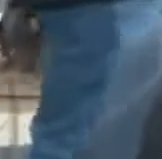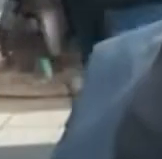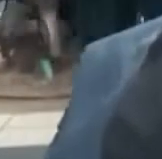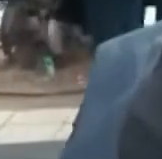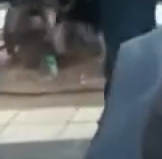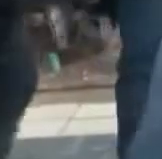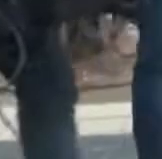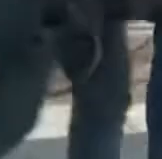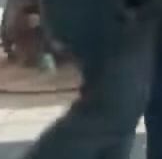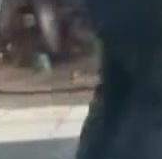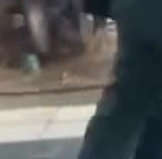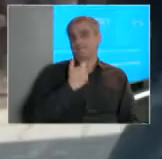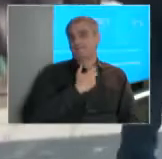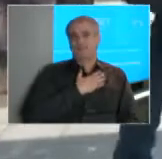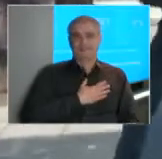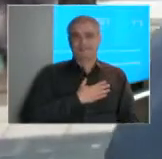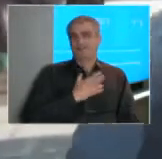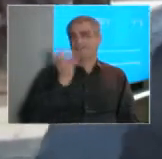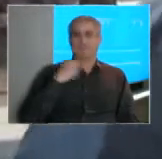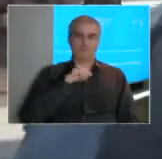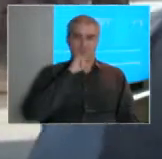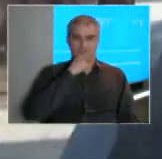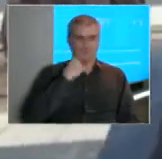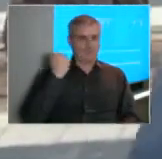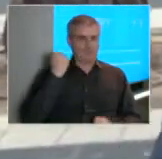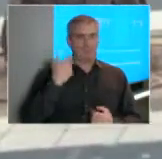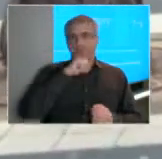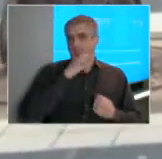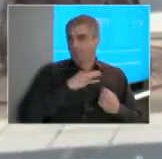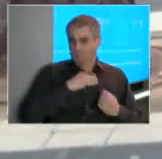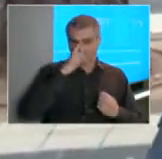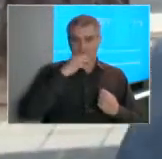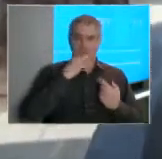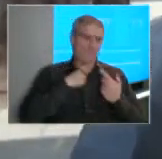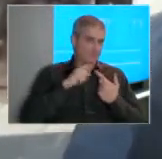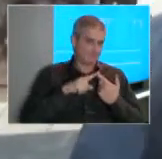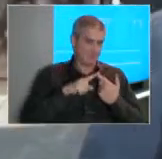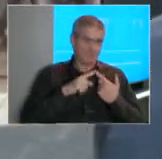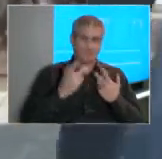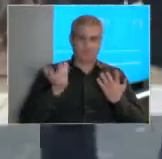כמו שתמיד רציתי, יש לי עבר ככה צבאי נורא חזק, גם סבא שלי, גם אבא שלי.